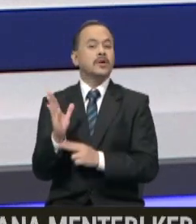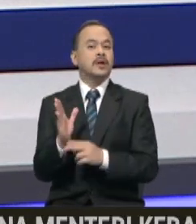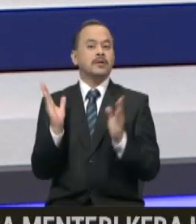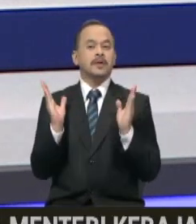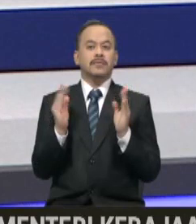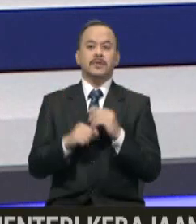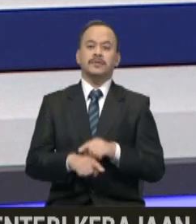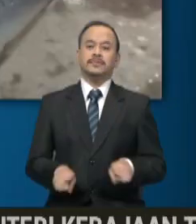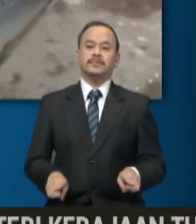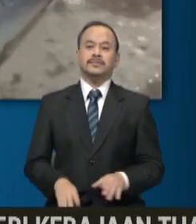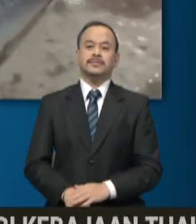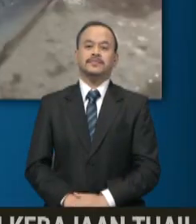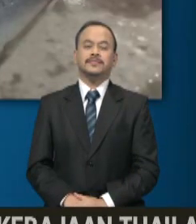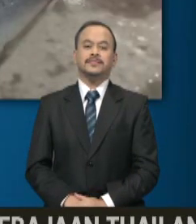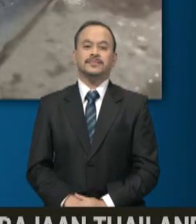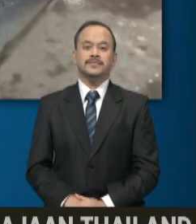ini.